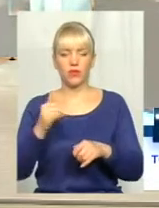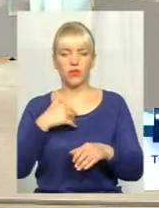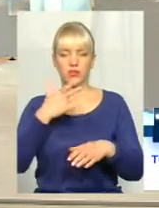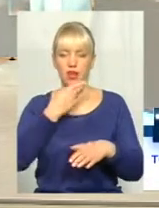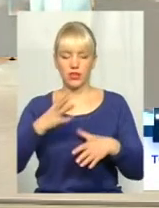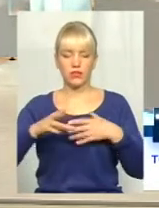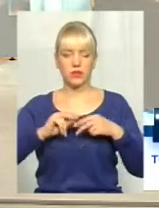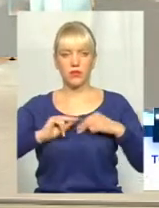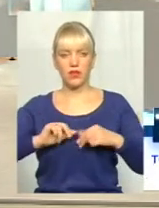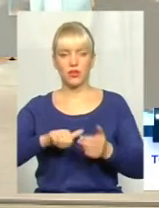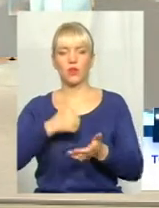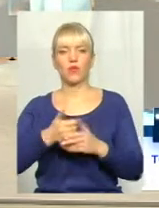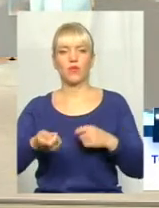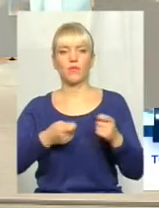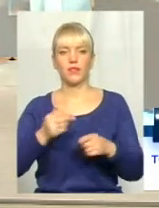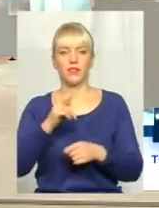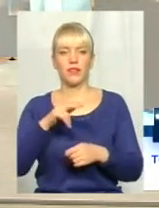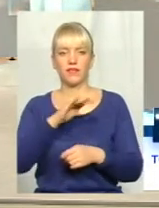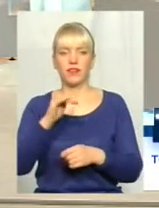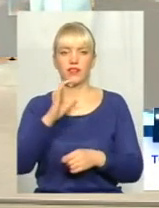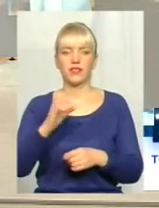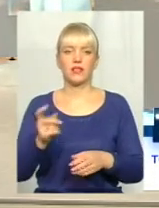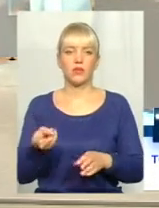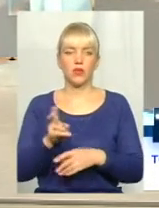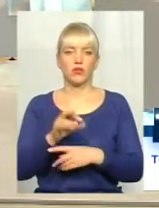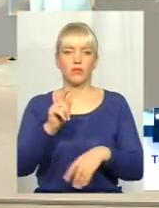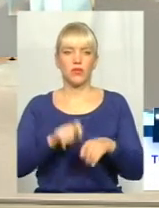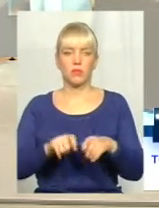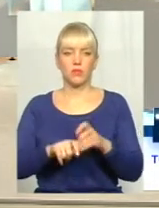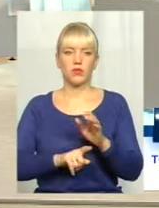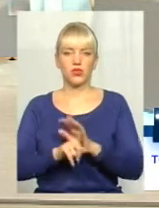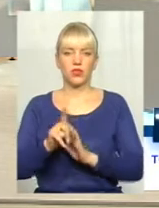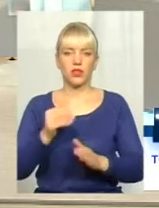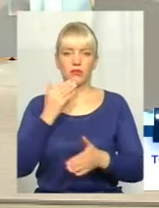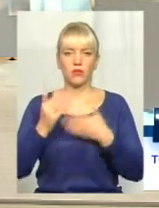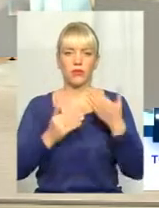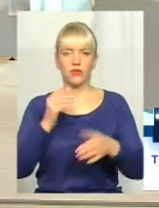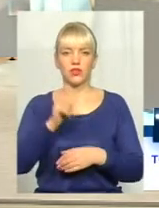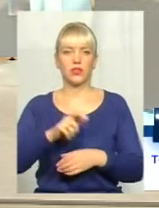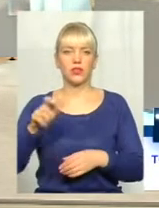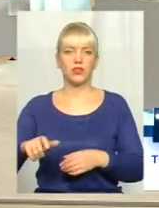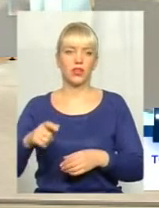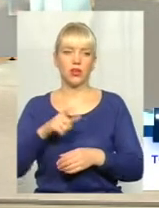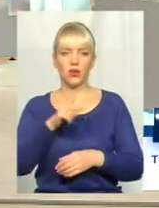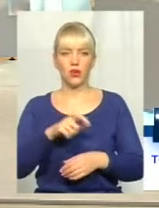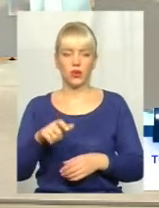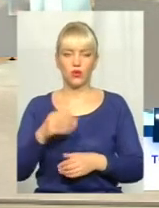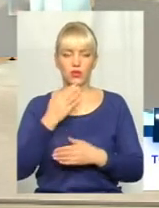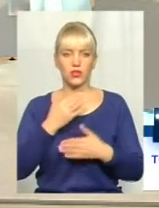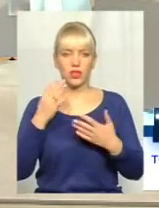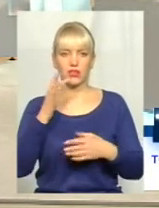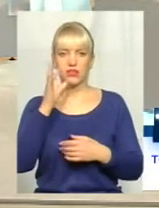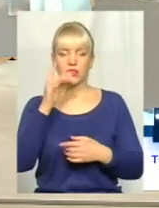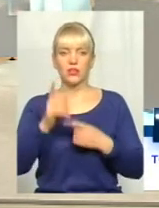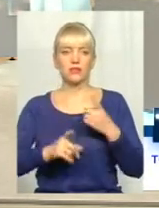співпраця з головним управлінням ДФС, приходимо на перевірку, починаємо опитувати людей. Люди, до речі, останнім часом